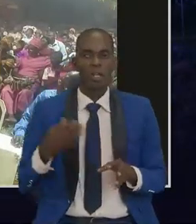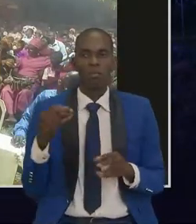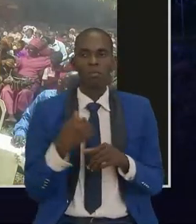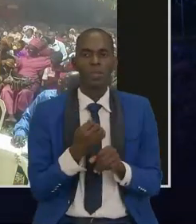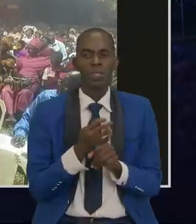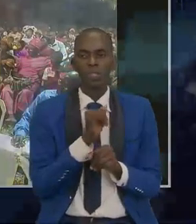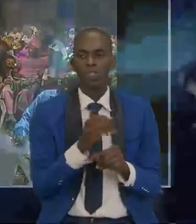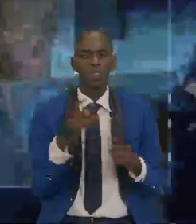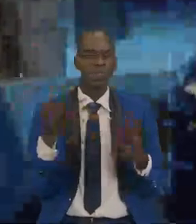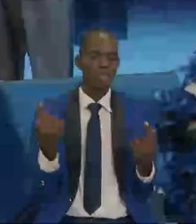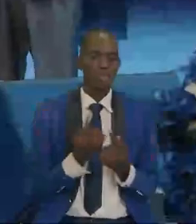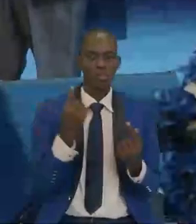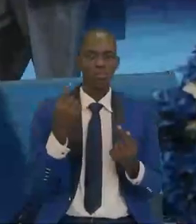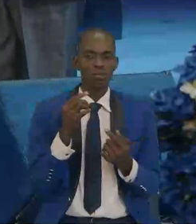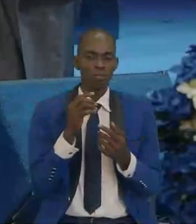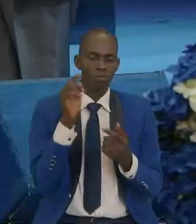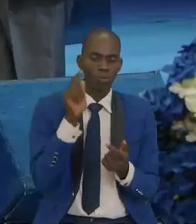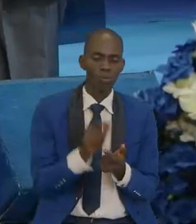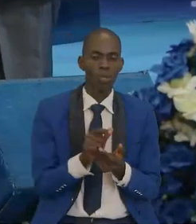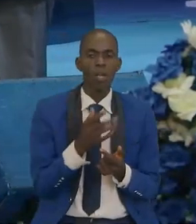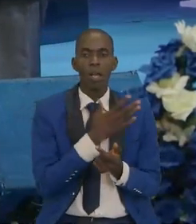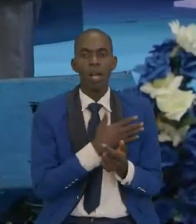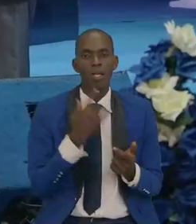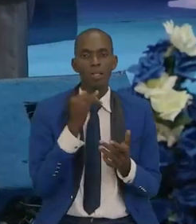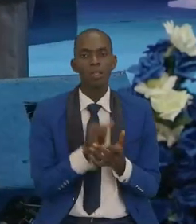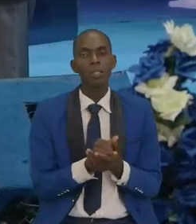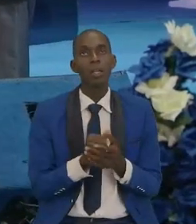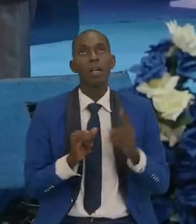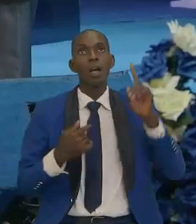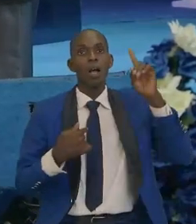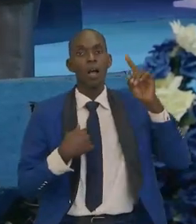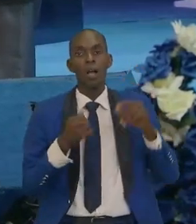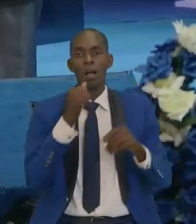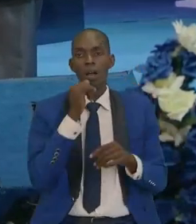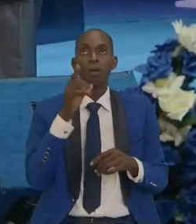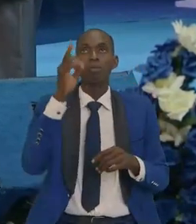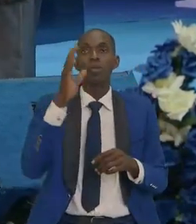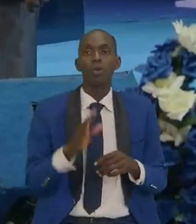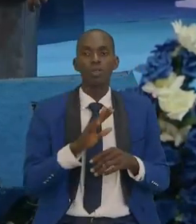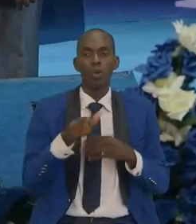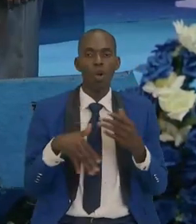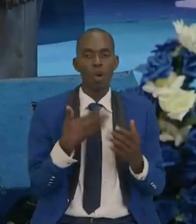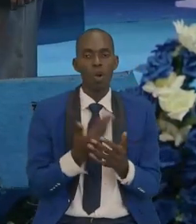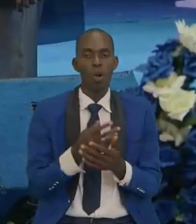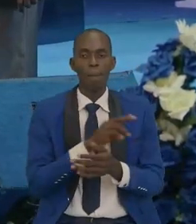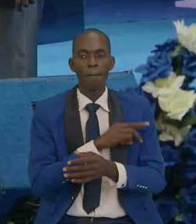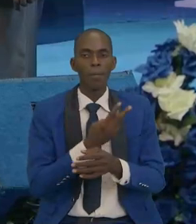et Dieu se présente et dit que je suis le Dieu Tout-Puissant.